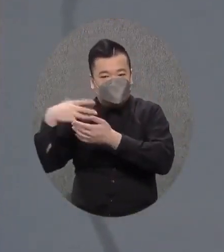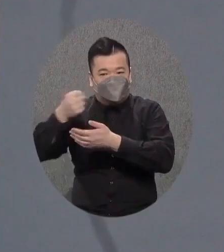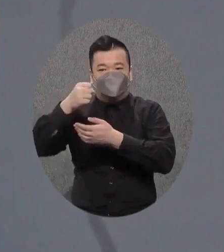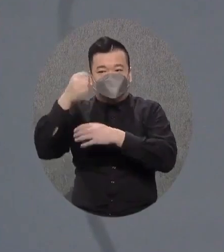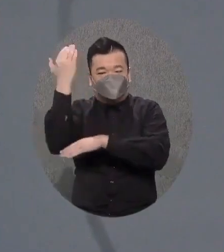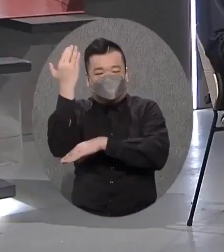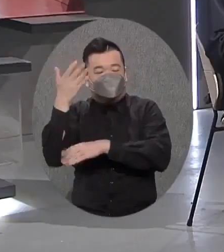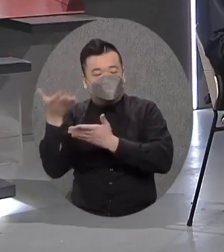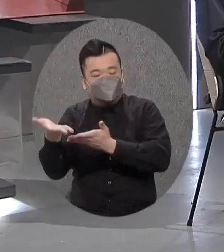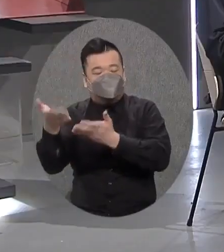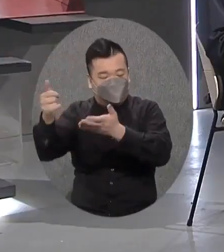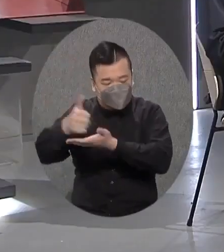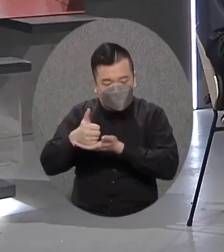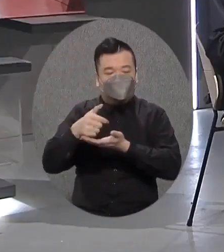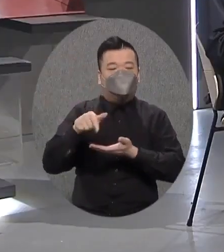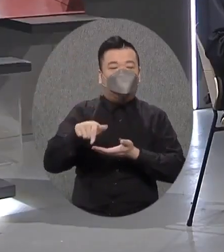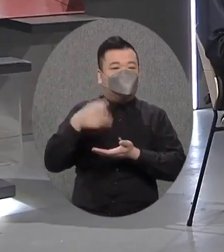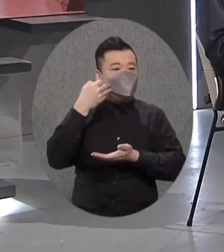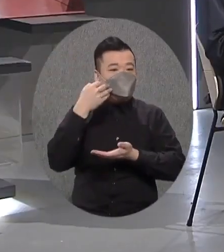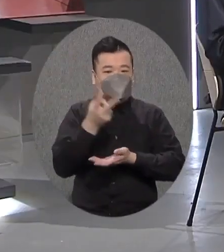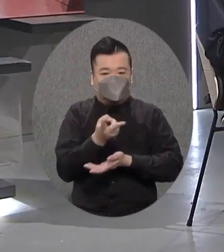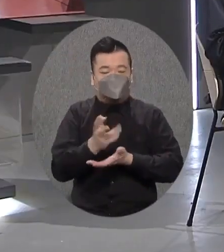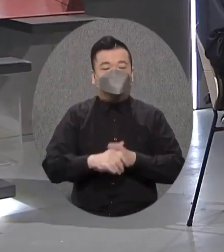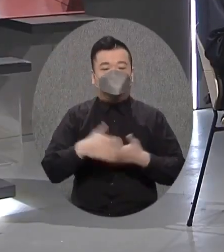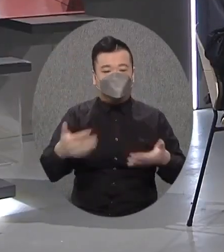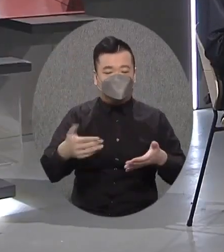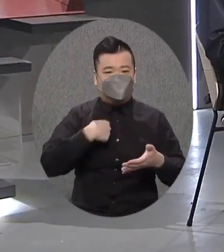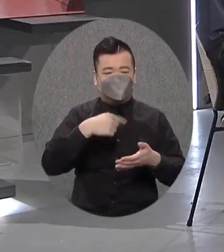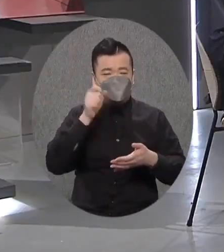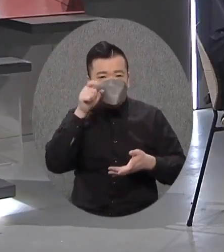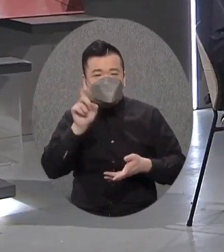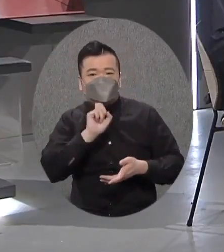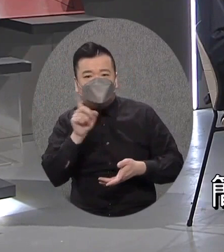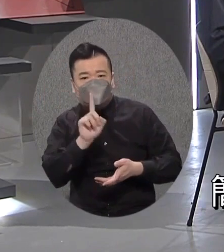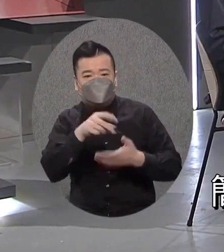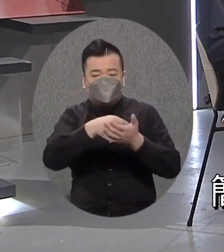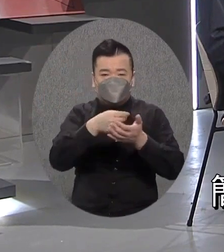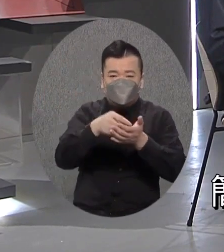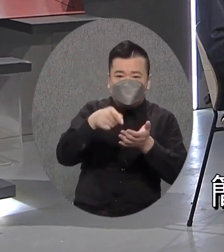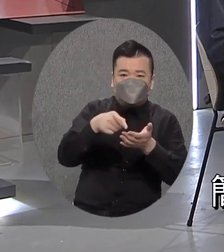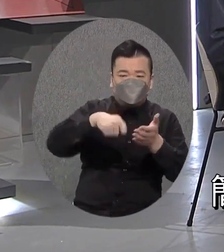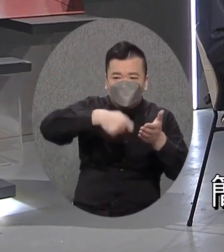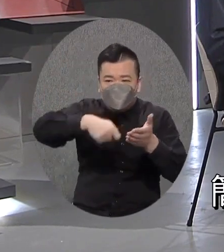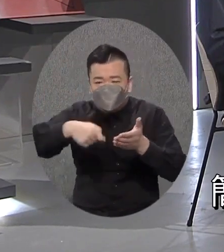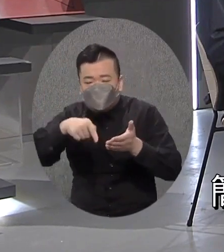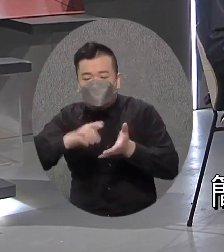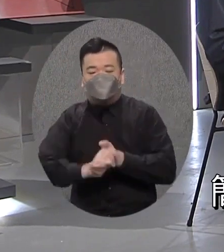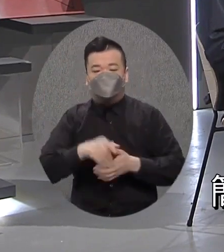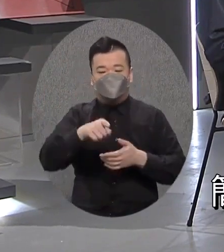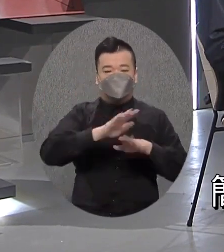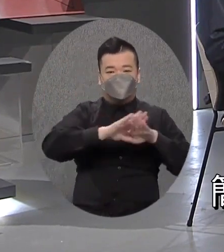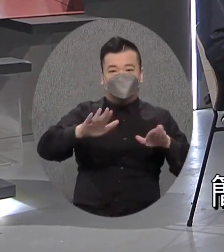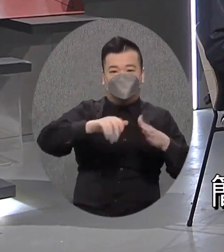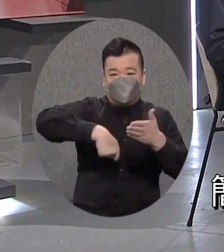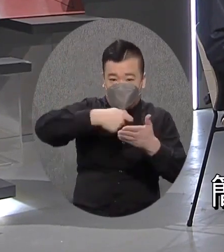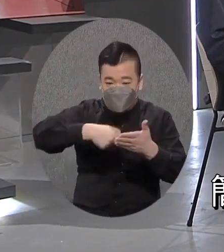請 Sally 講下，其實版畫有咩嘅特性或者特別嘅之處呢？ 簡單嚟講咧，版畫就